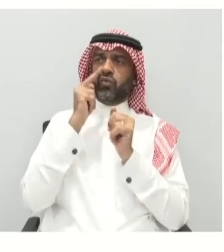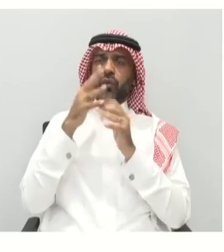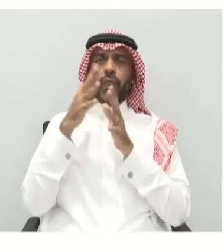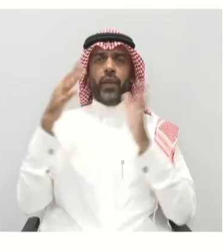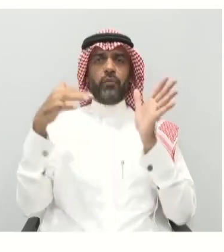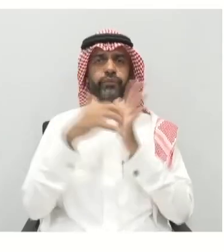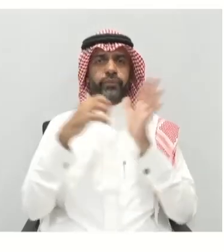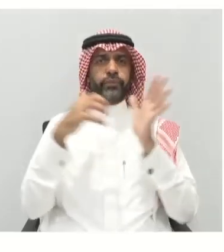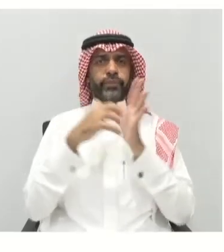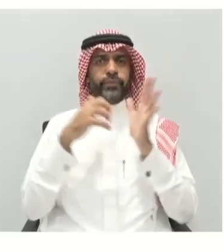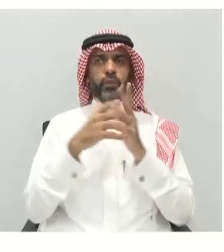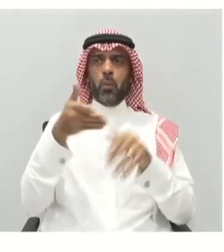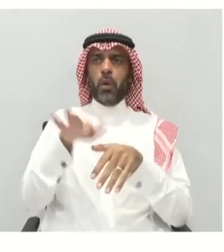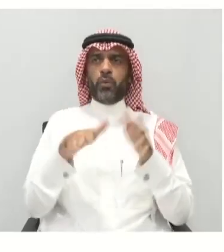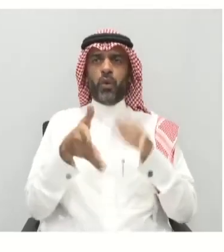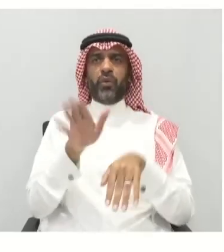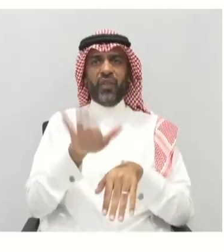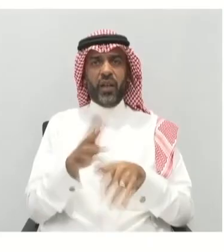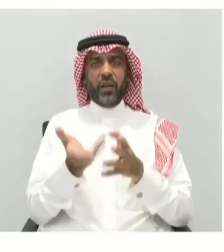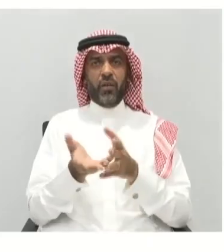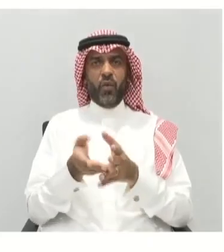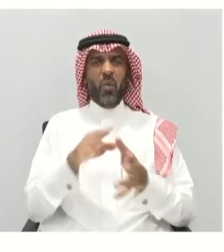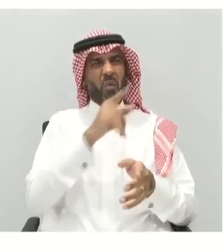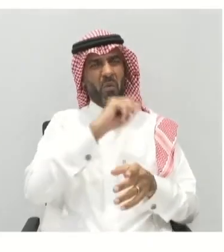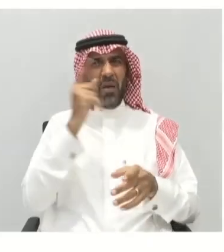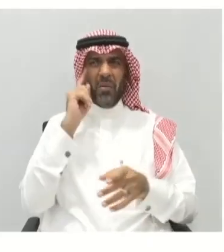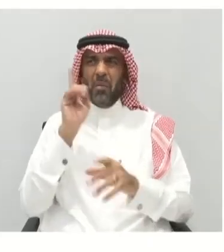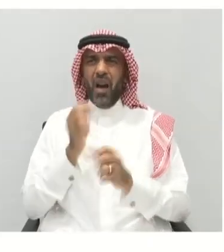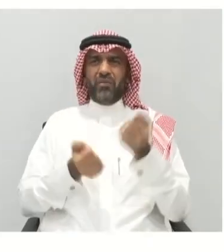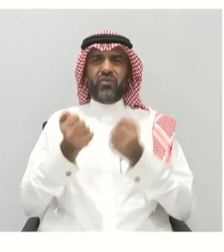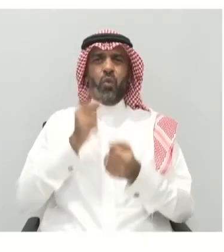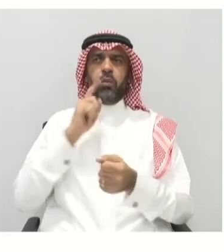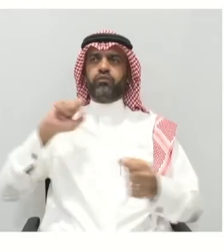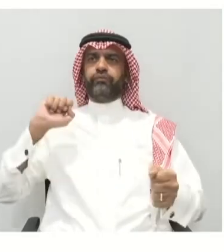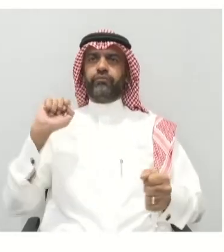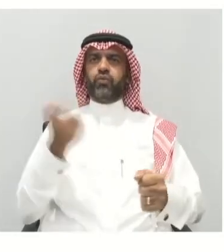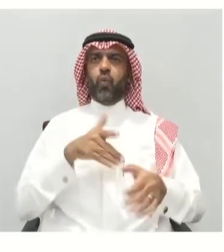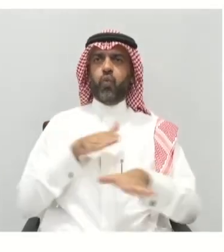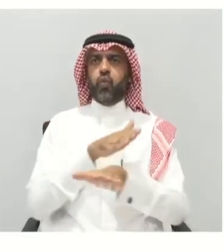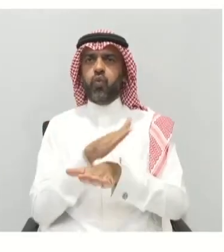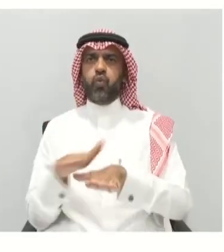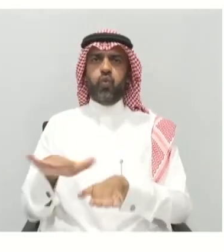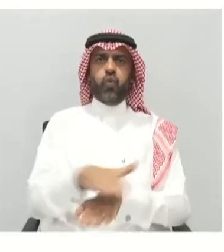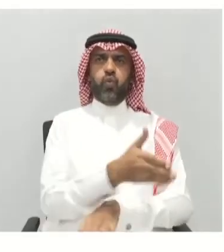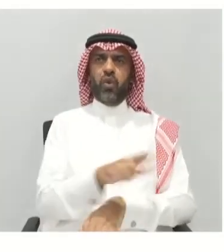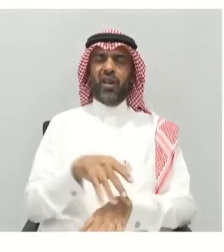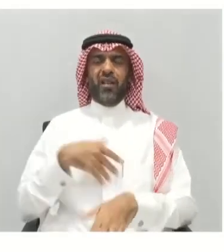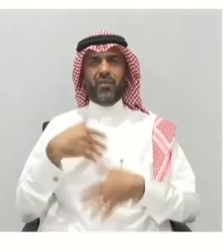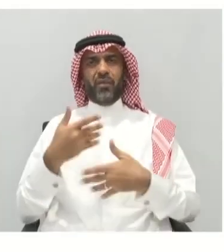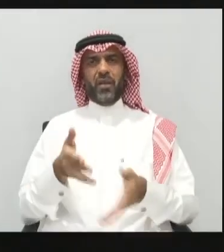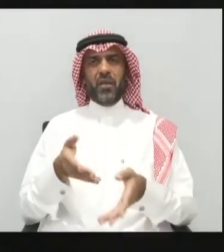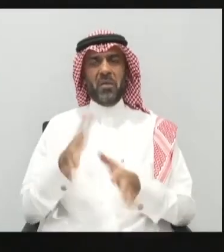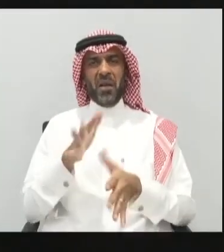ان الناس بعض الناس بعض الناس يقودون بسرعه عاليه او بتهور ونرى بعض الايام